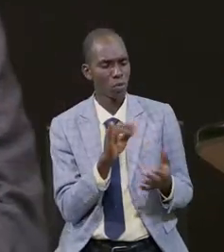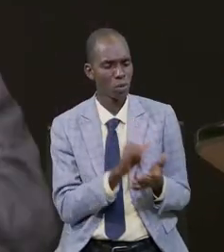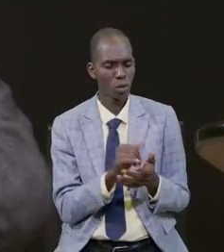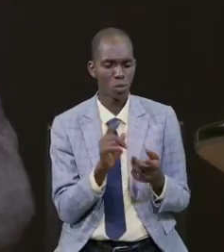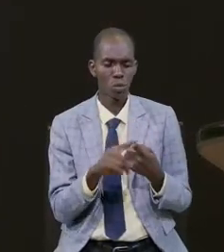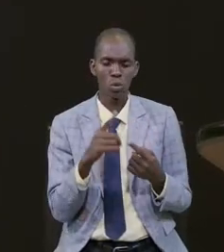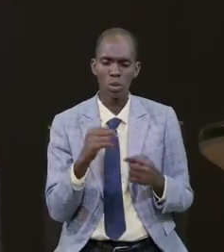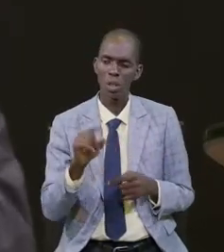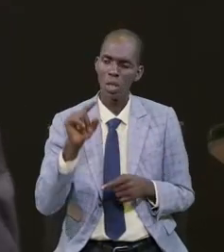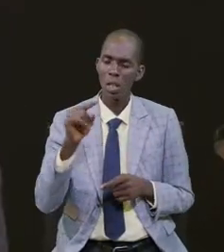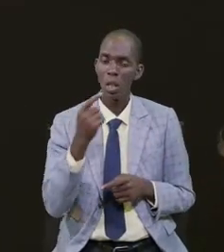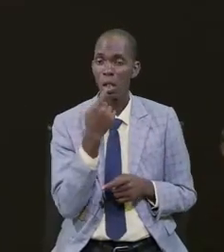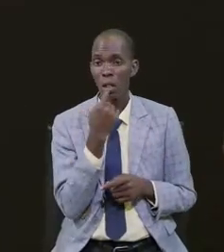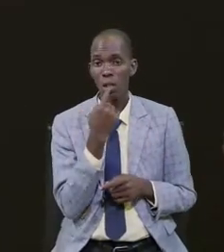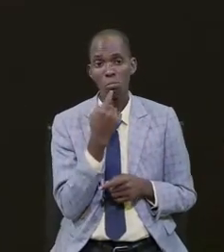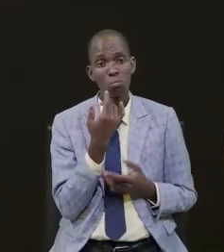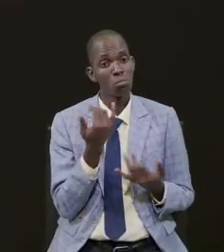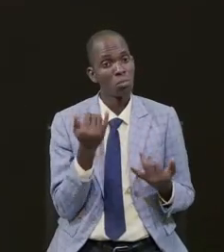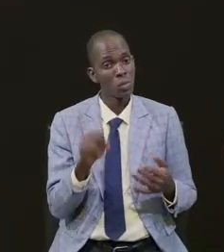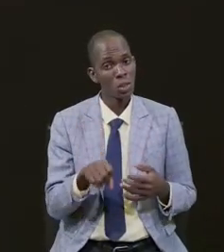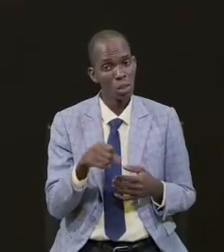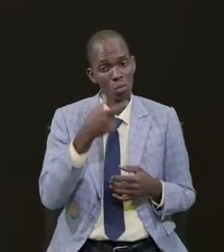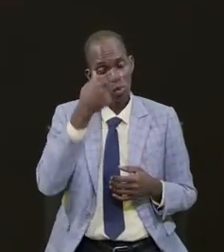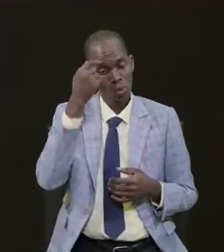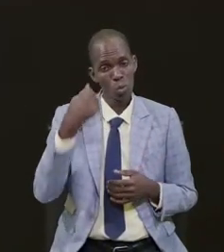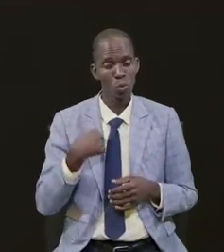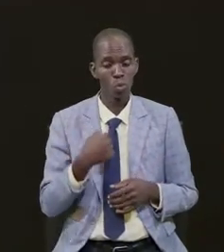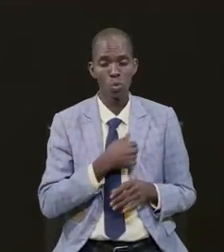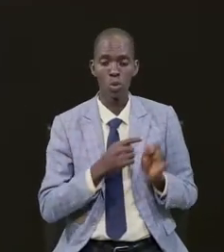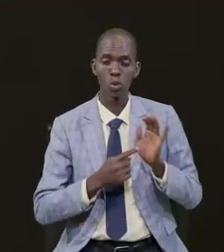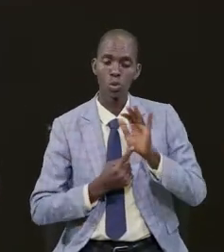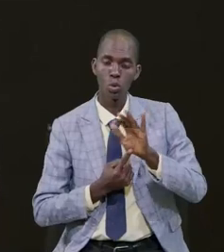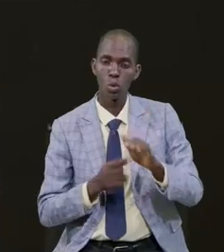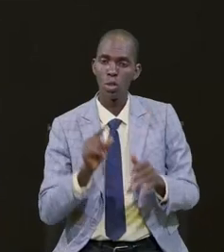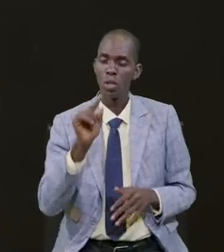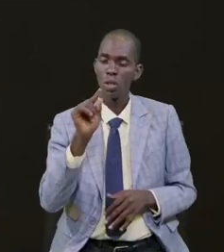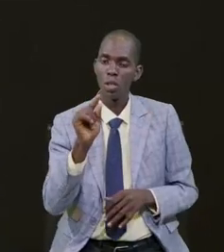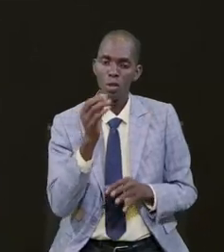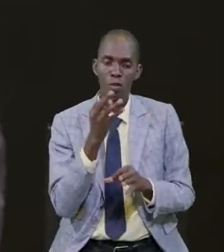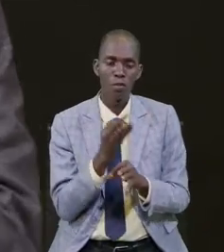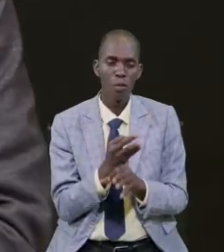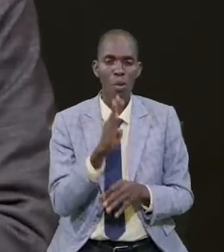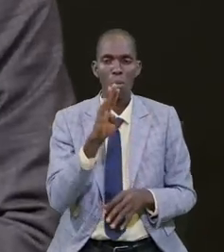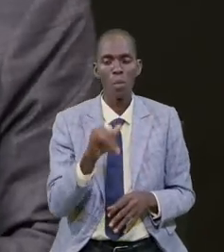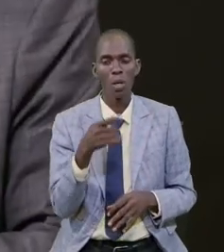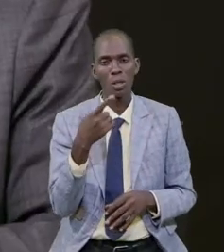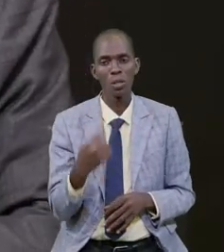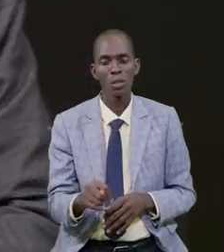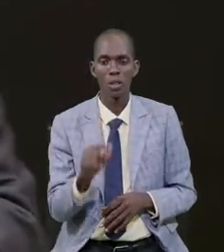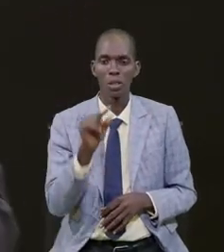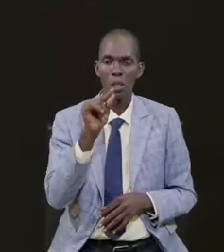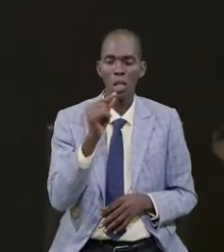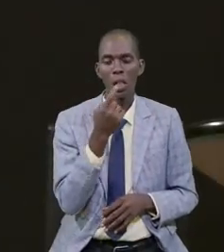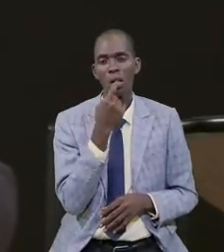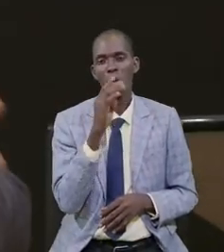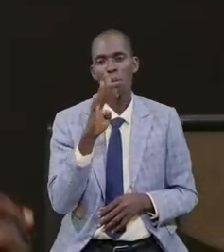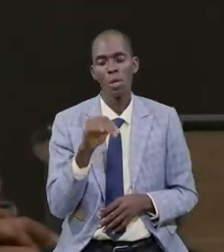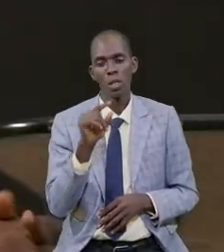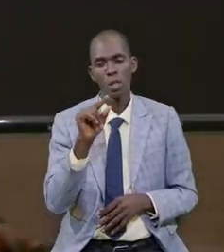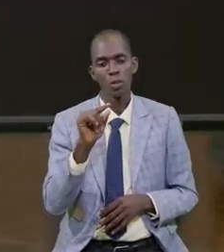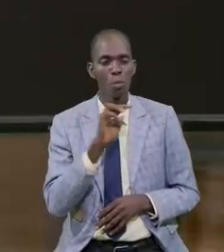que nous manifestons une petite foi par la petite langue, par le petit